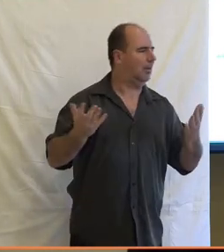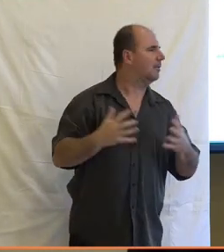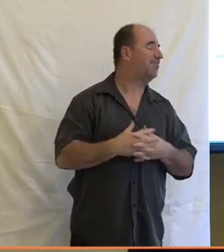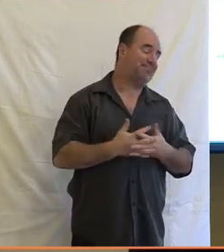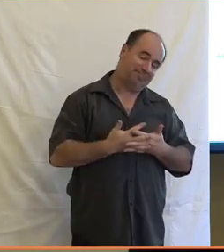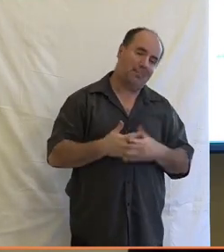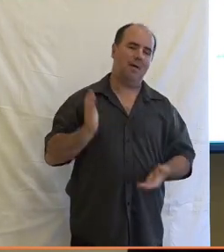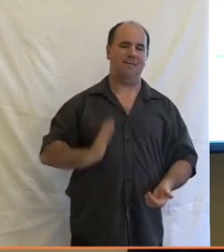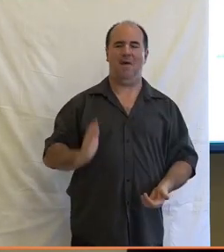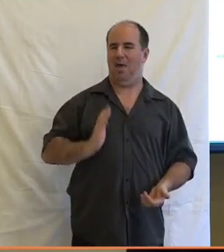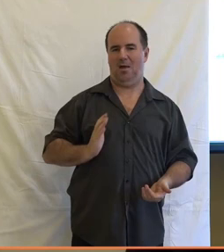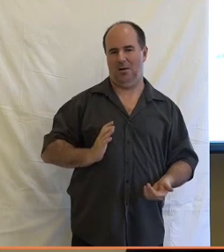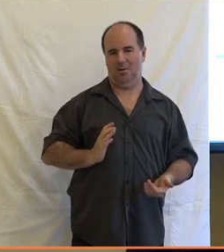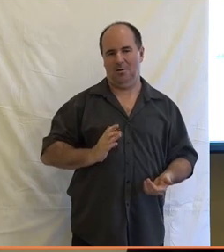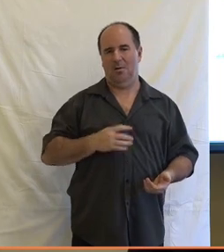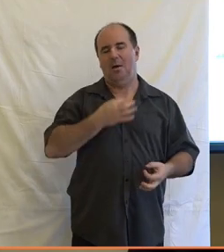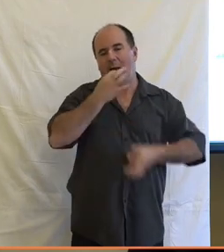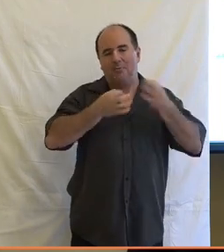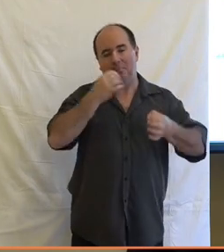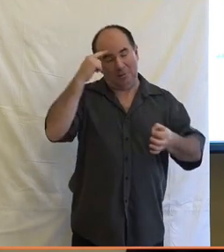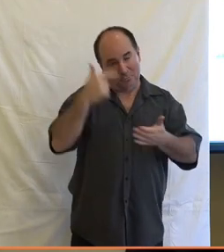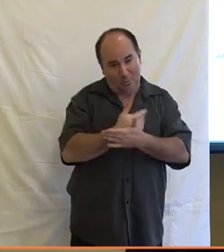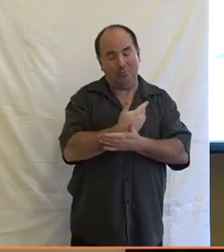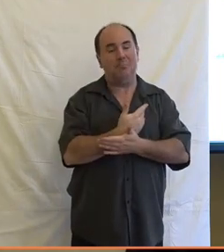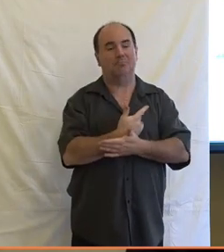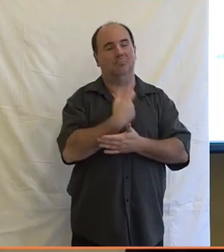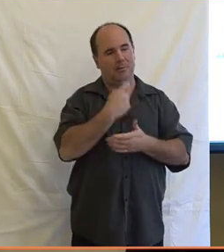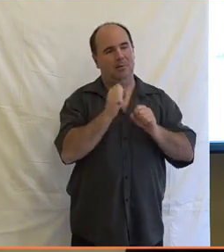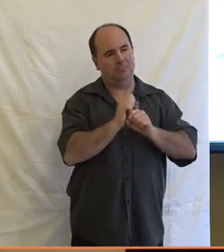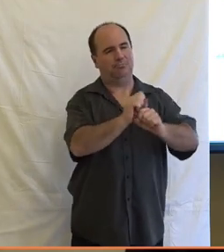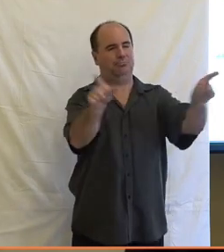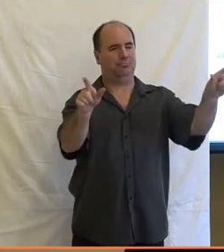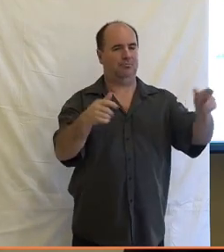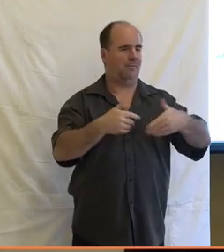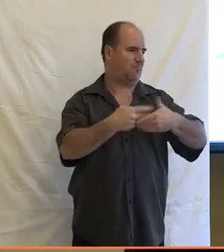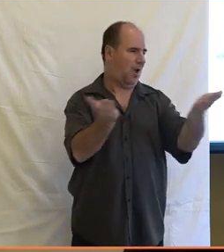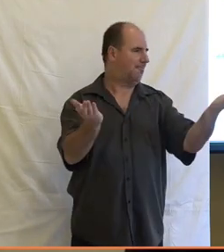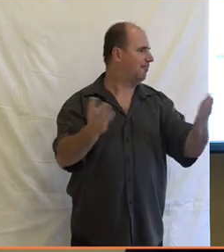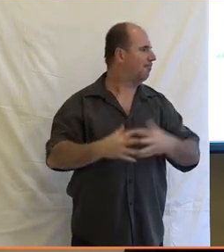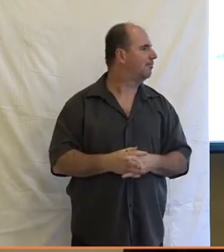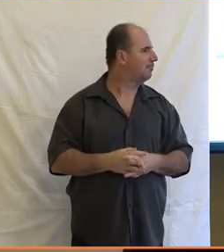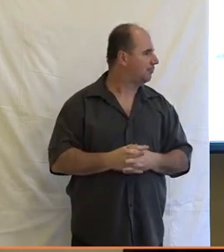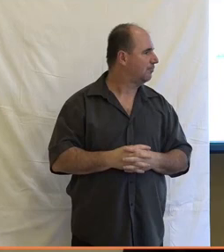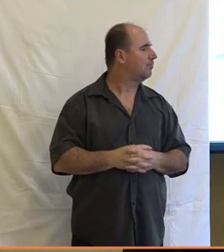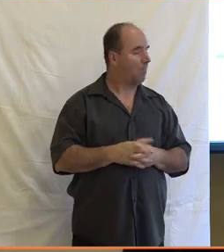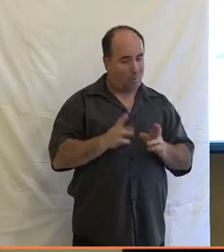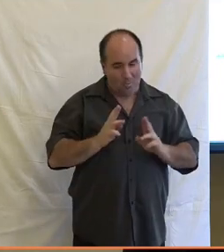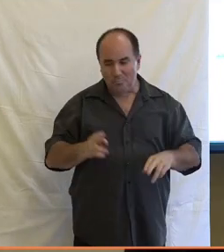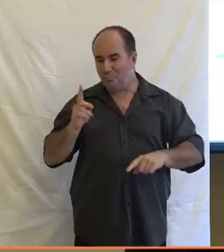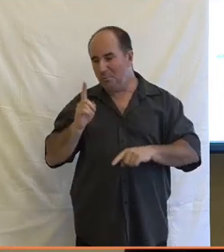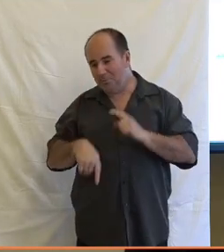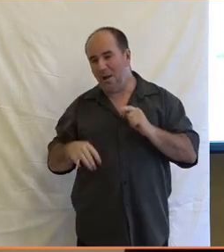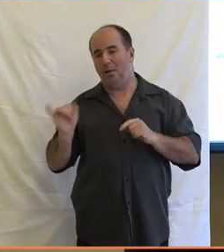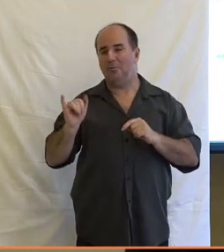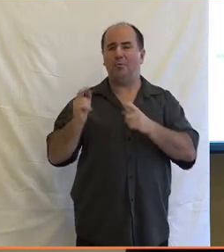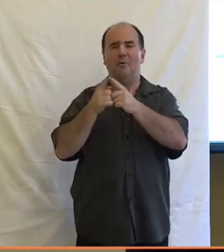to fér a vlastně ve chvíli, kdy se jedná o pomůcky, které potom třeba člověk používá někde jako venku, kde může být v kontaktu